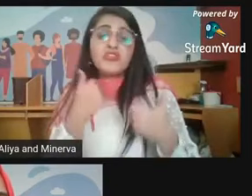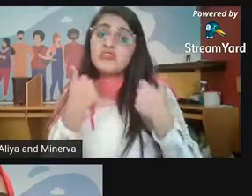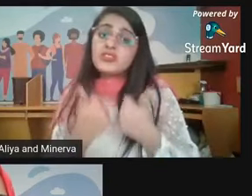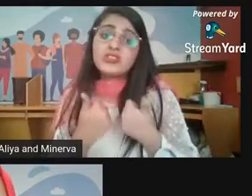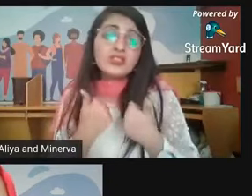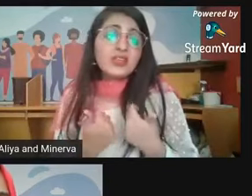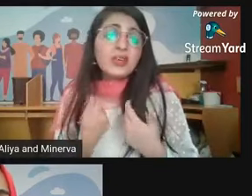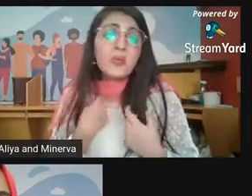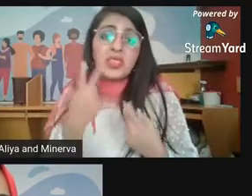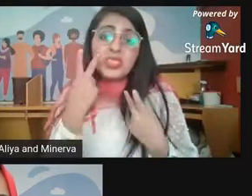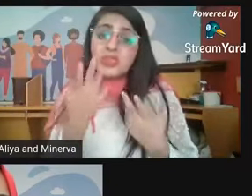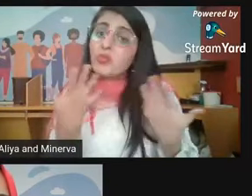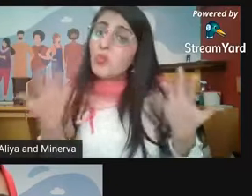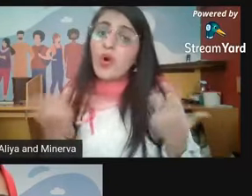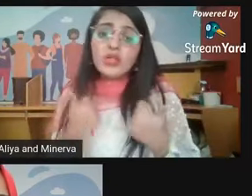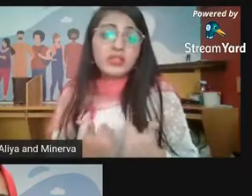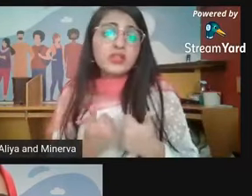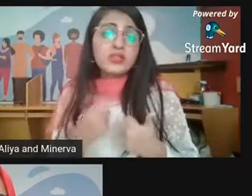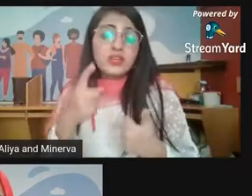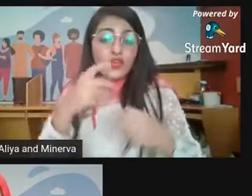थैंक यू सो मच.